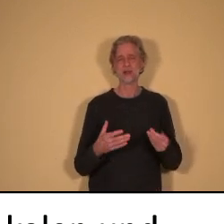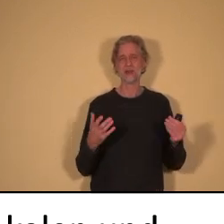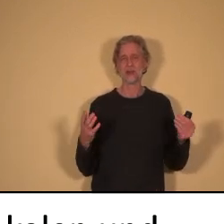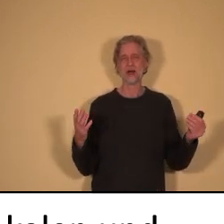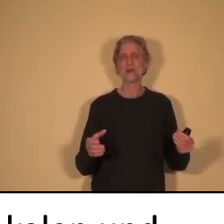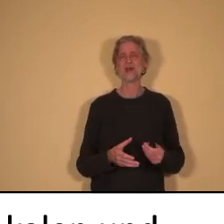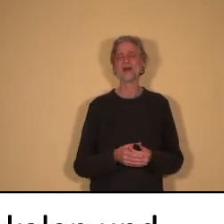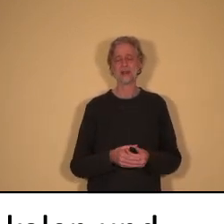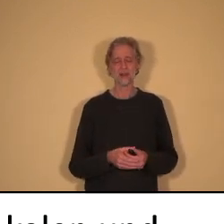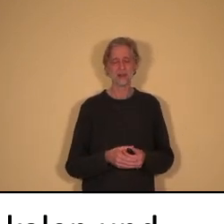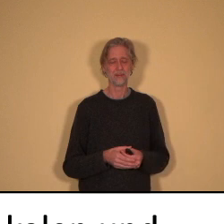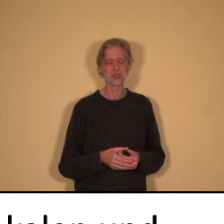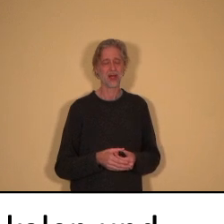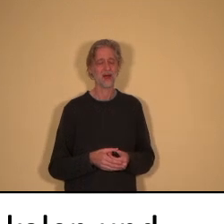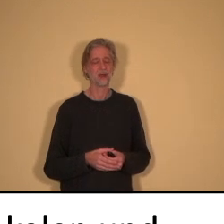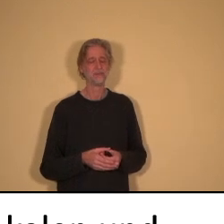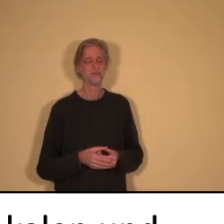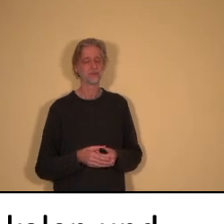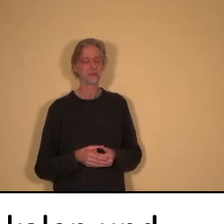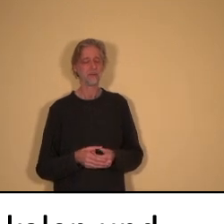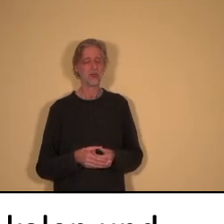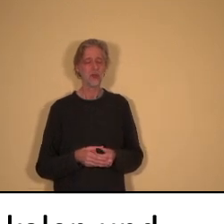Biosphären, in diesen Habitaten stark ab.